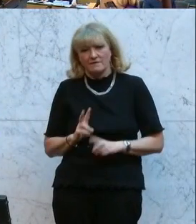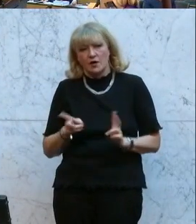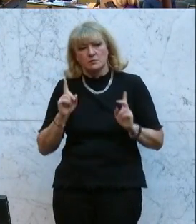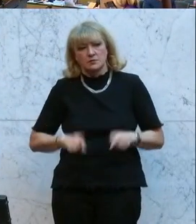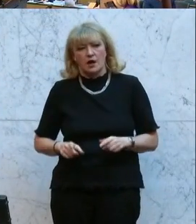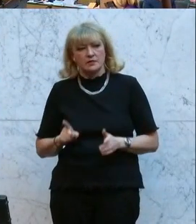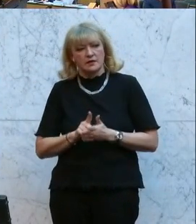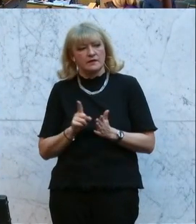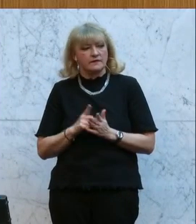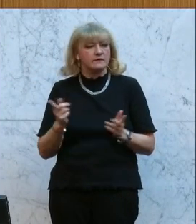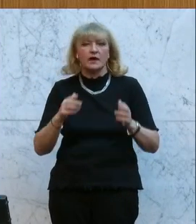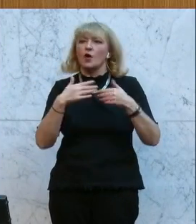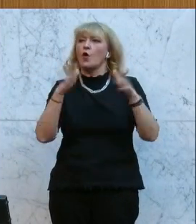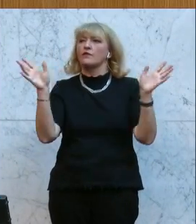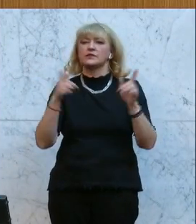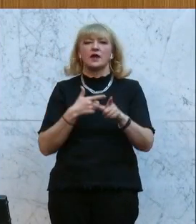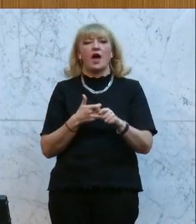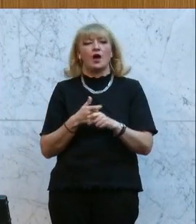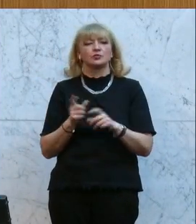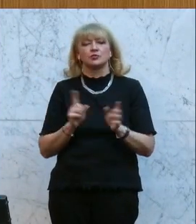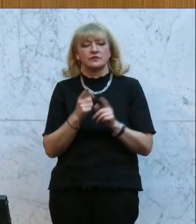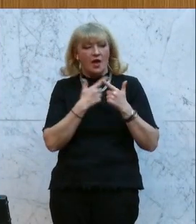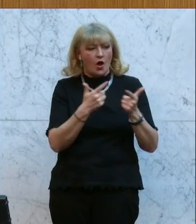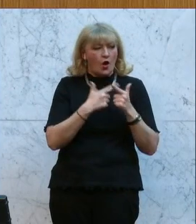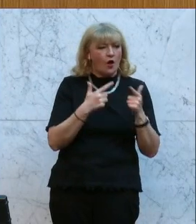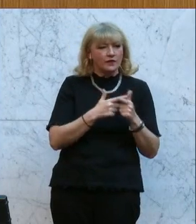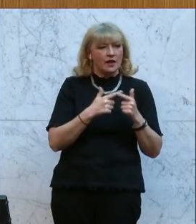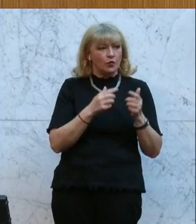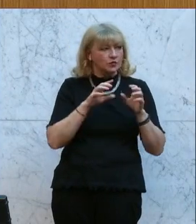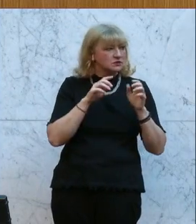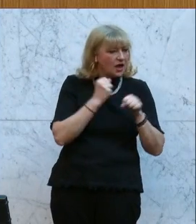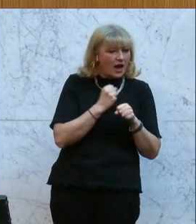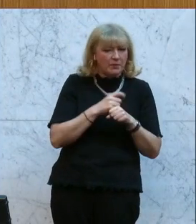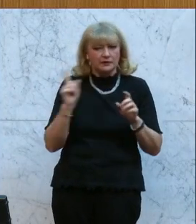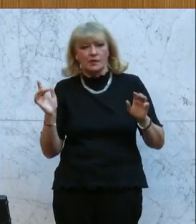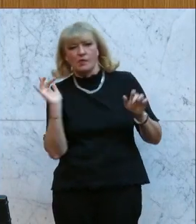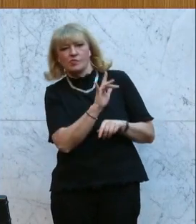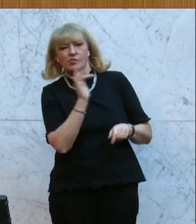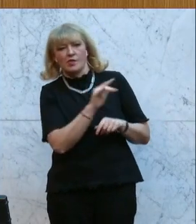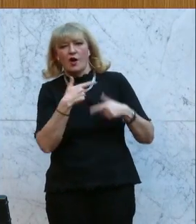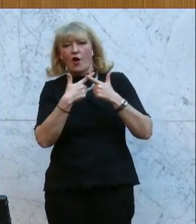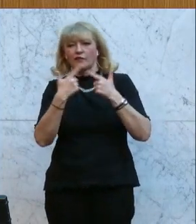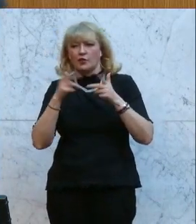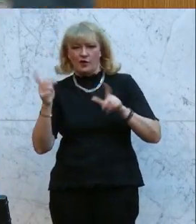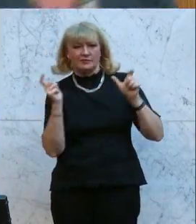einem nur medienöffentlichen Ausschuss unsere Aufklärungsarbeit torpedieren und so Aufklärung verhindern.